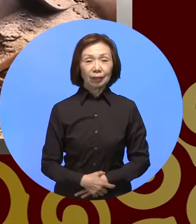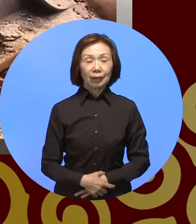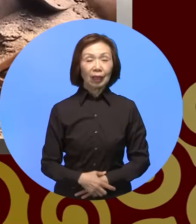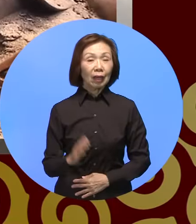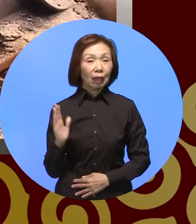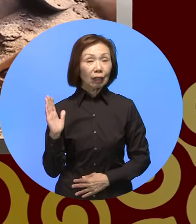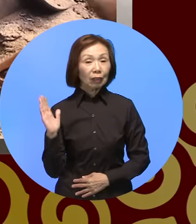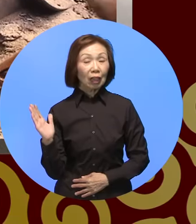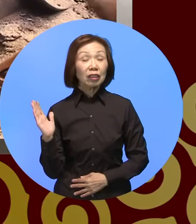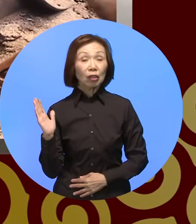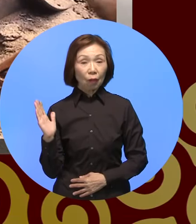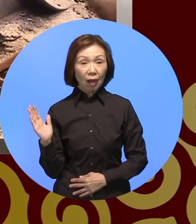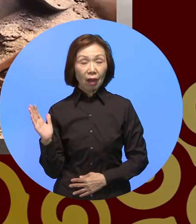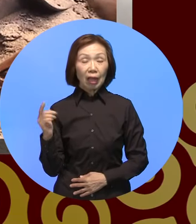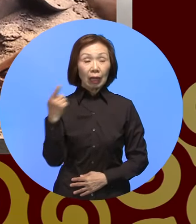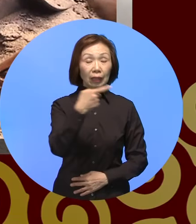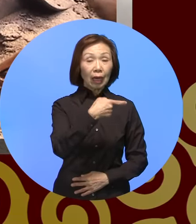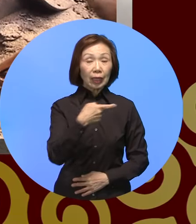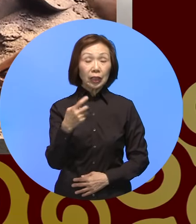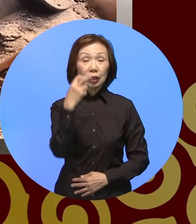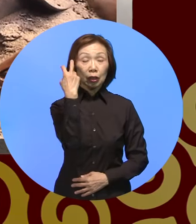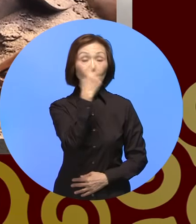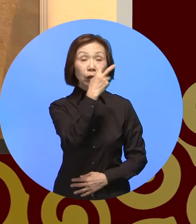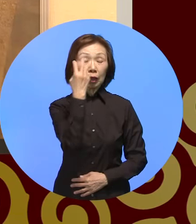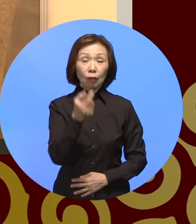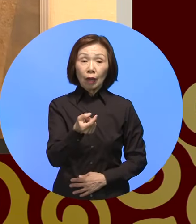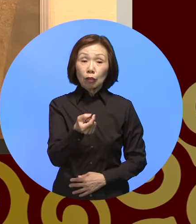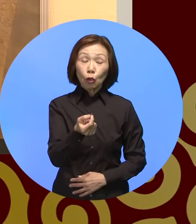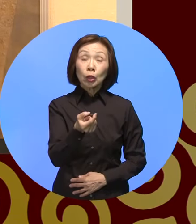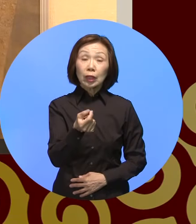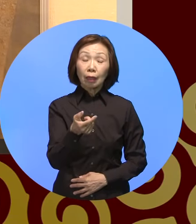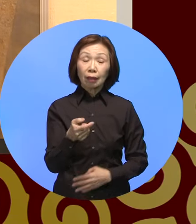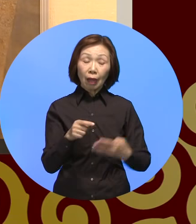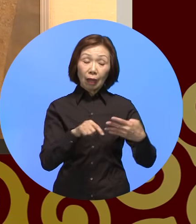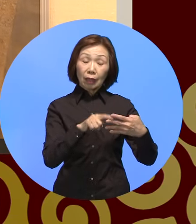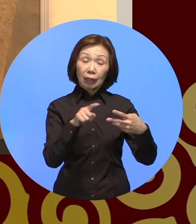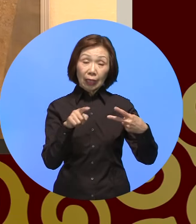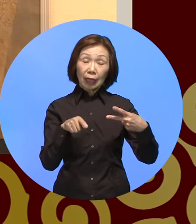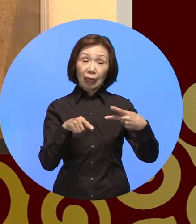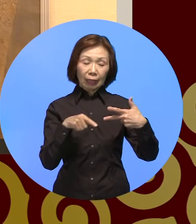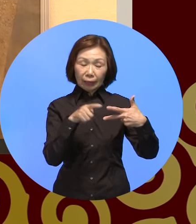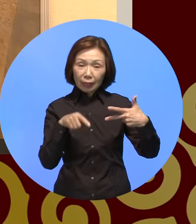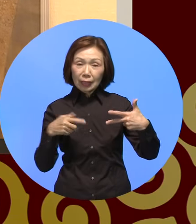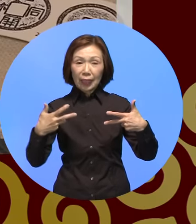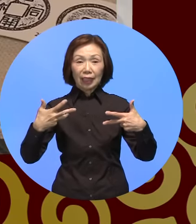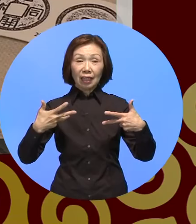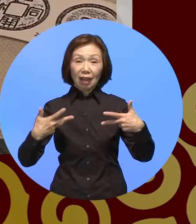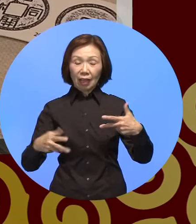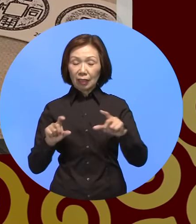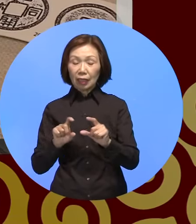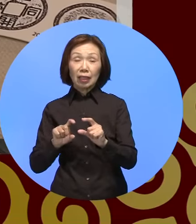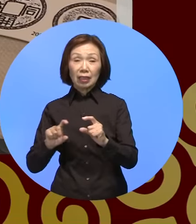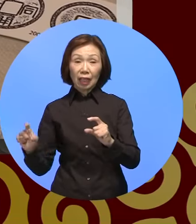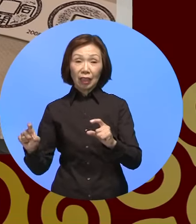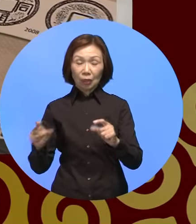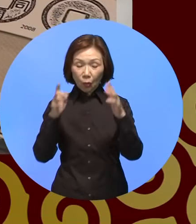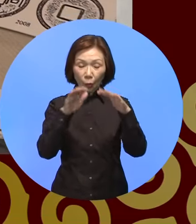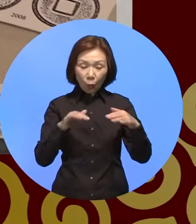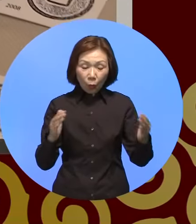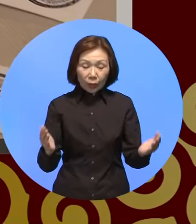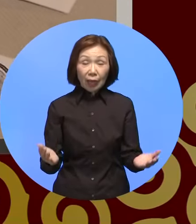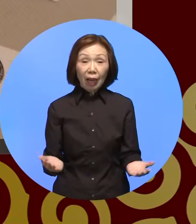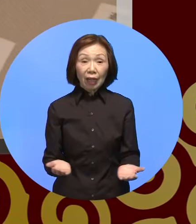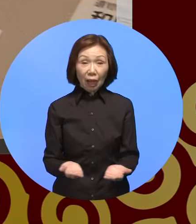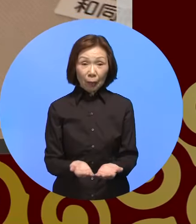第3次調査では第1次調査では少量だった7性戯から発生器の須恵器の大亀や瓦